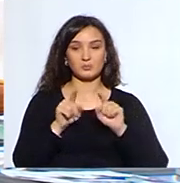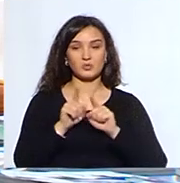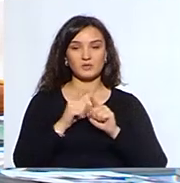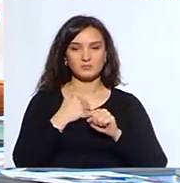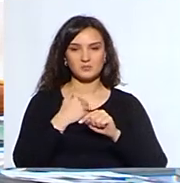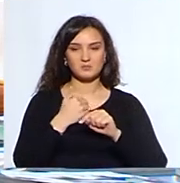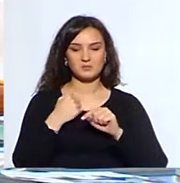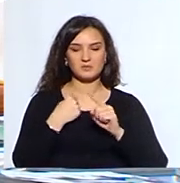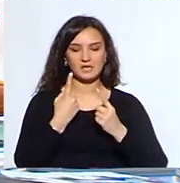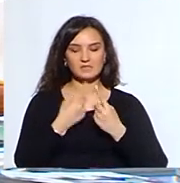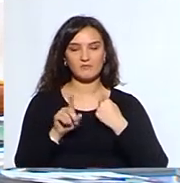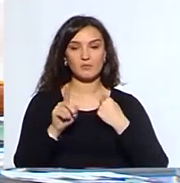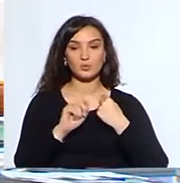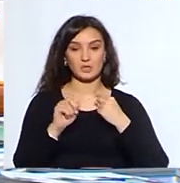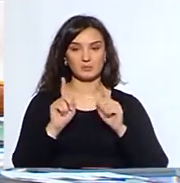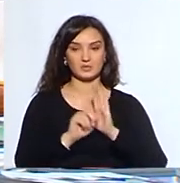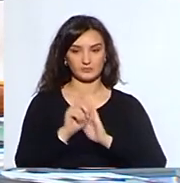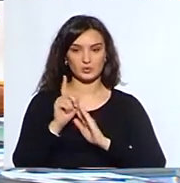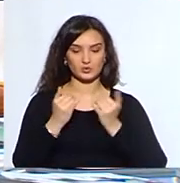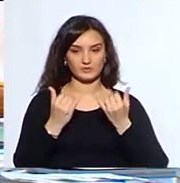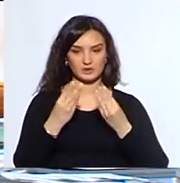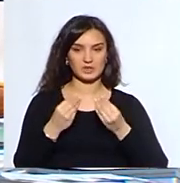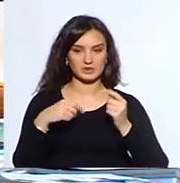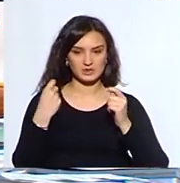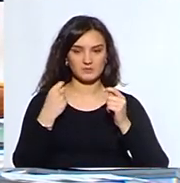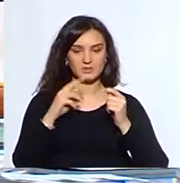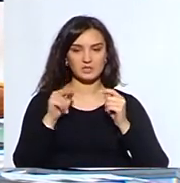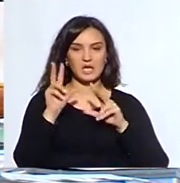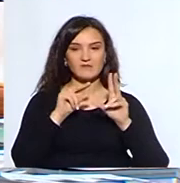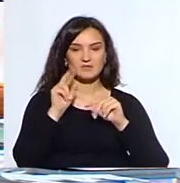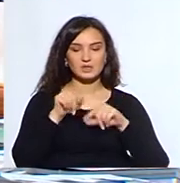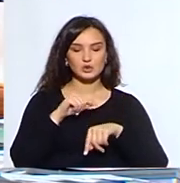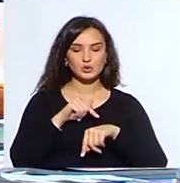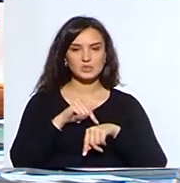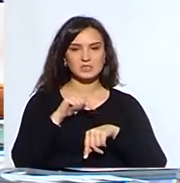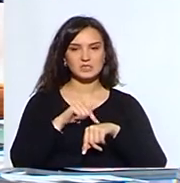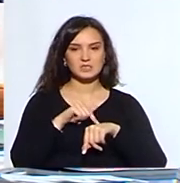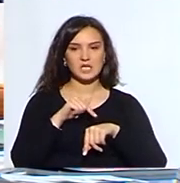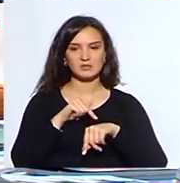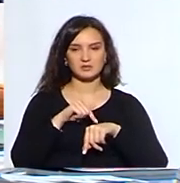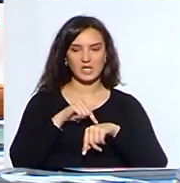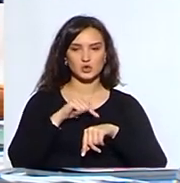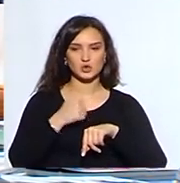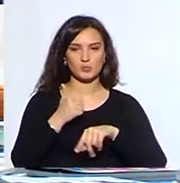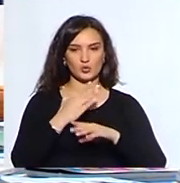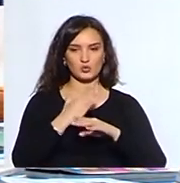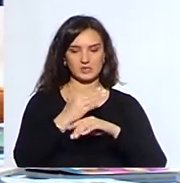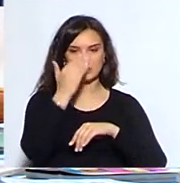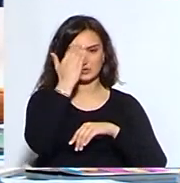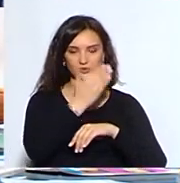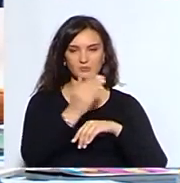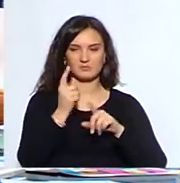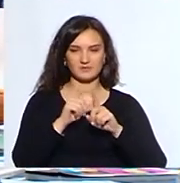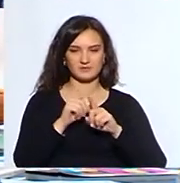და განსხვავებული შესავლით. დავიწყოთ დღევანდელი გადაცემა და გავითვალისწინო ის განწყობა, რომელიც არის ჩვენ საზოგადოებაში. Და გითხრათ